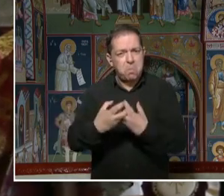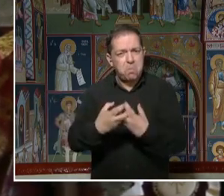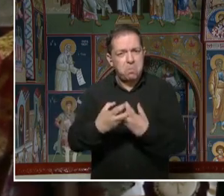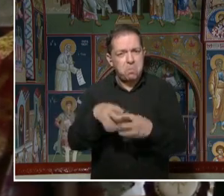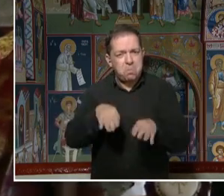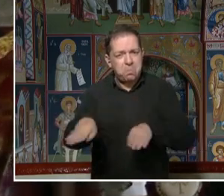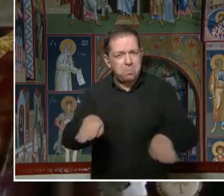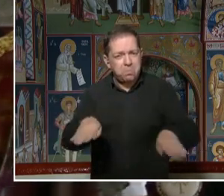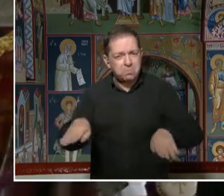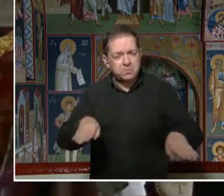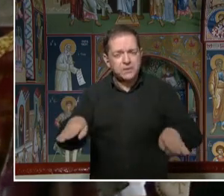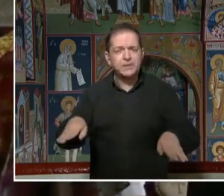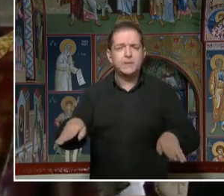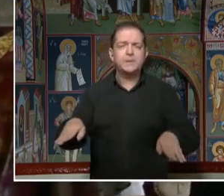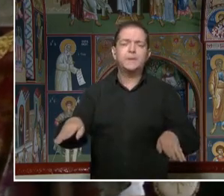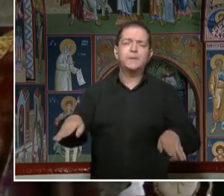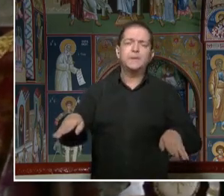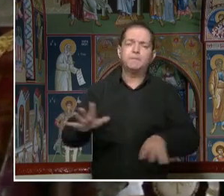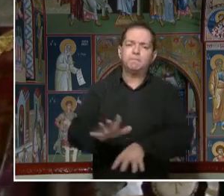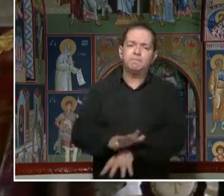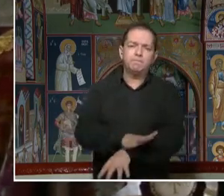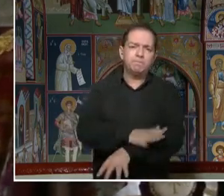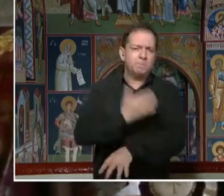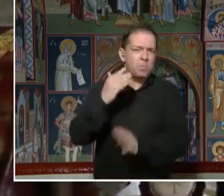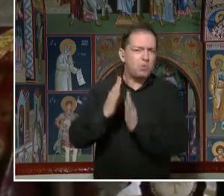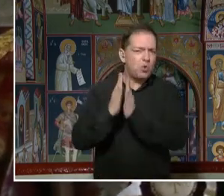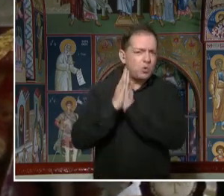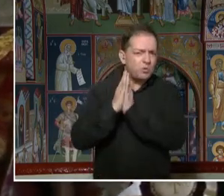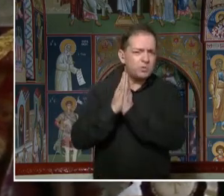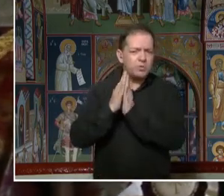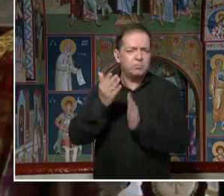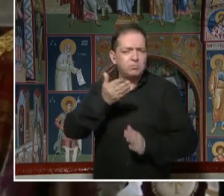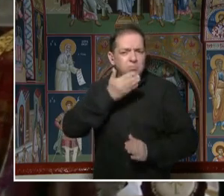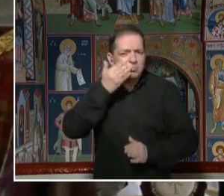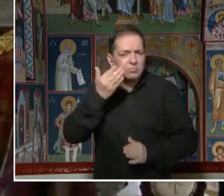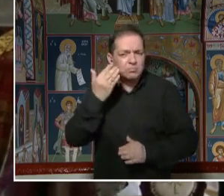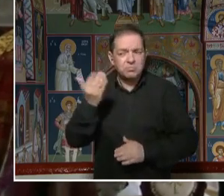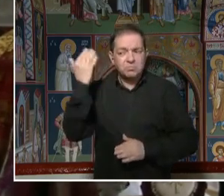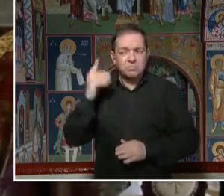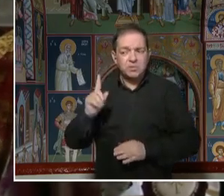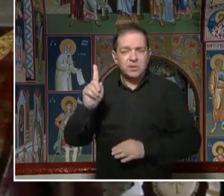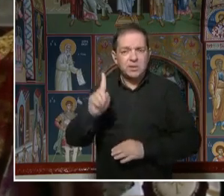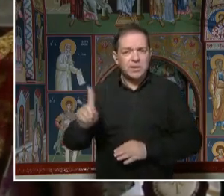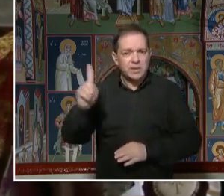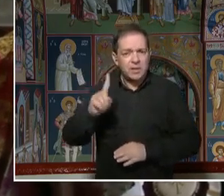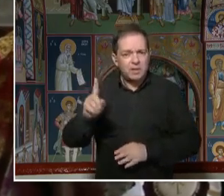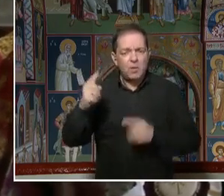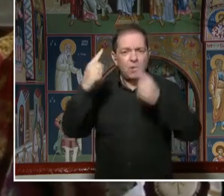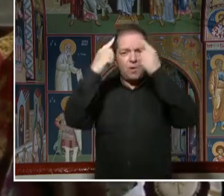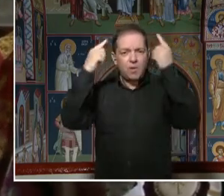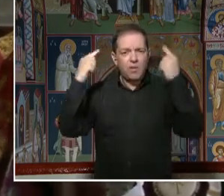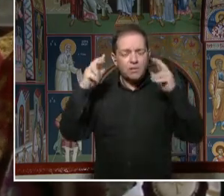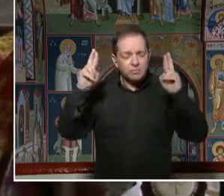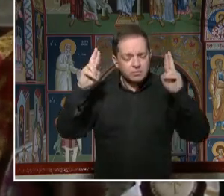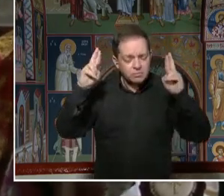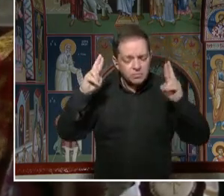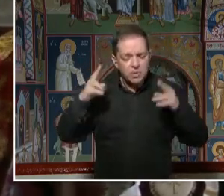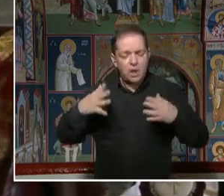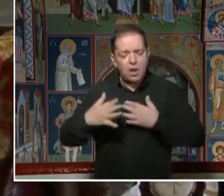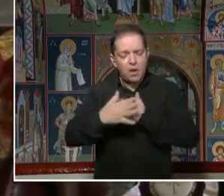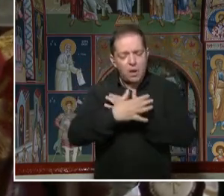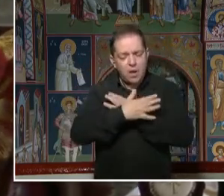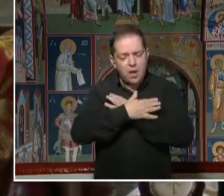Θερμή ήταν η δέησής μας την περασμένη Κυριακή υπέρ αναπαύσεως των ψυχών των